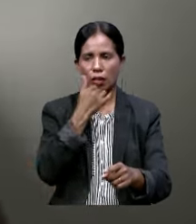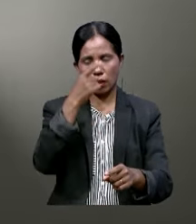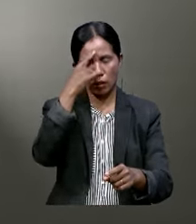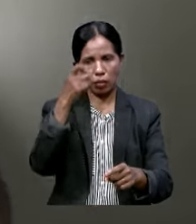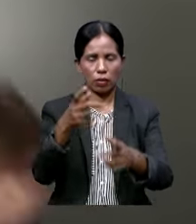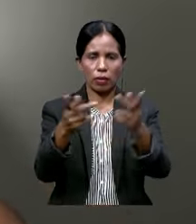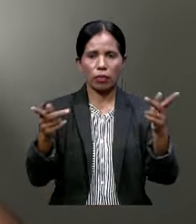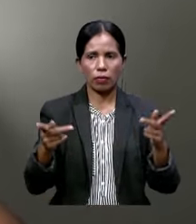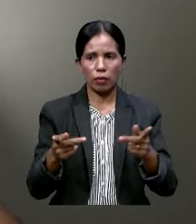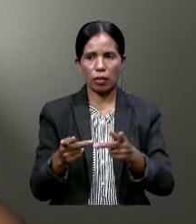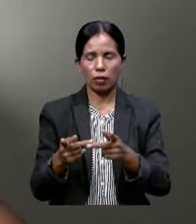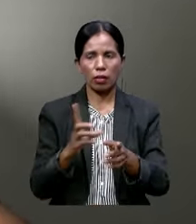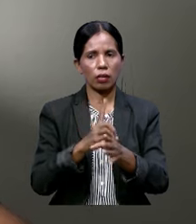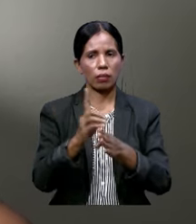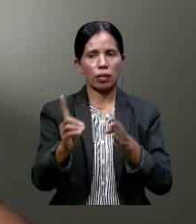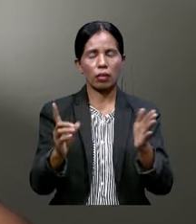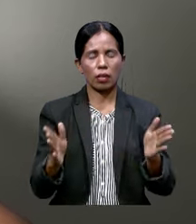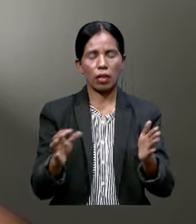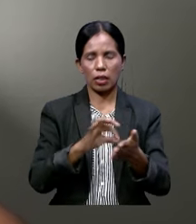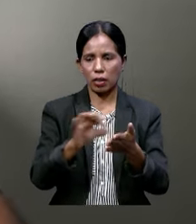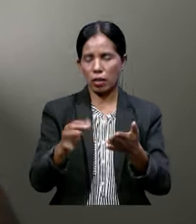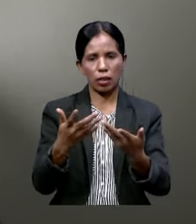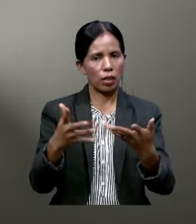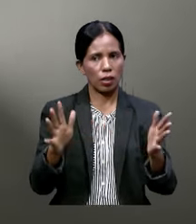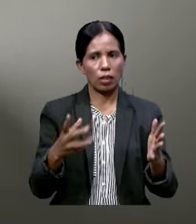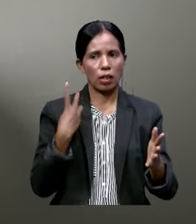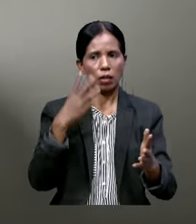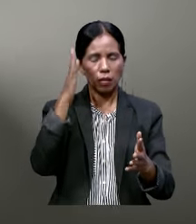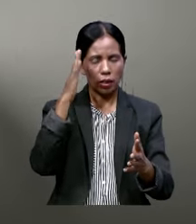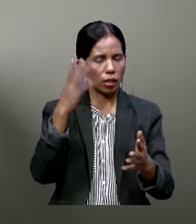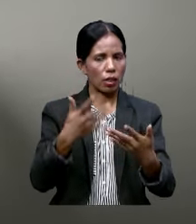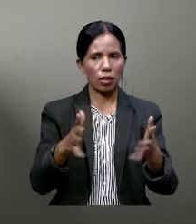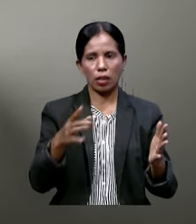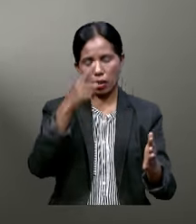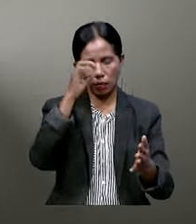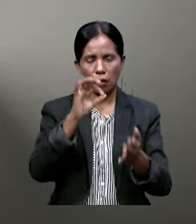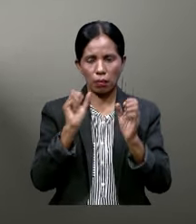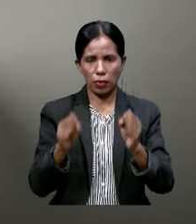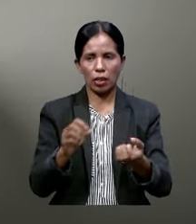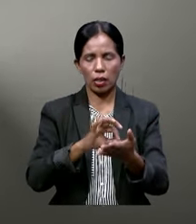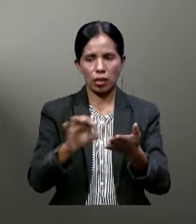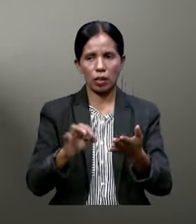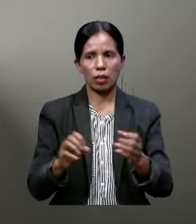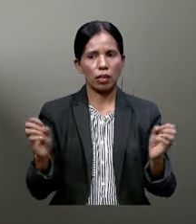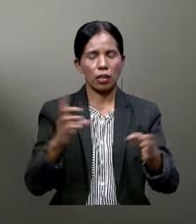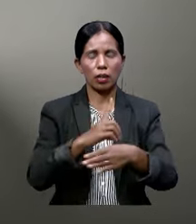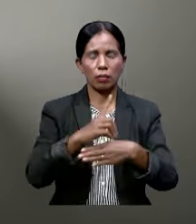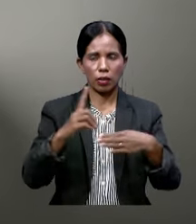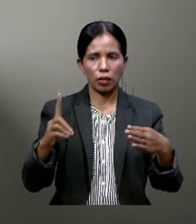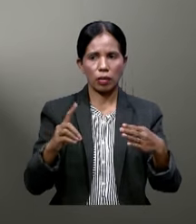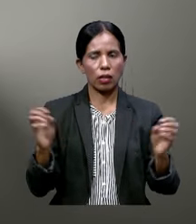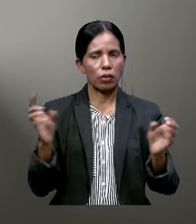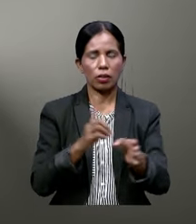fatim ba departemen do asine adalah ya. Ini amnya tetap terlalu layak, tambah ini bela asina, mai benyene ini departemen, mai laos ini